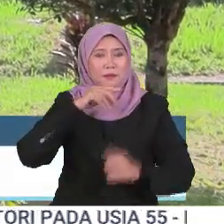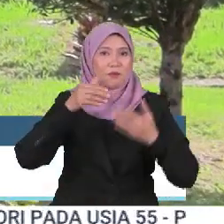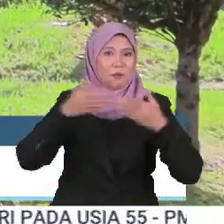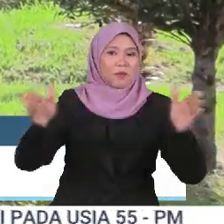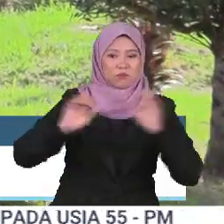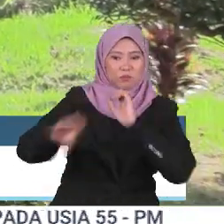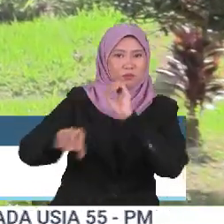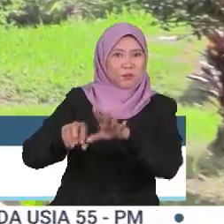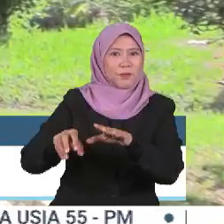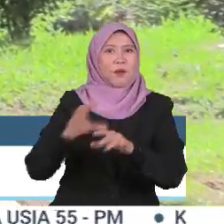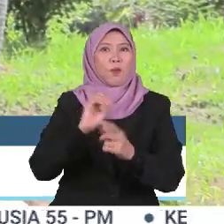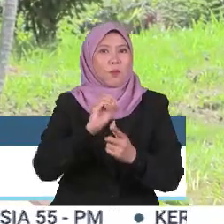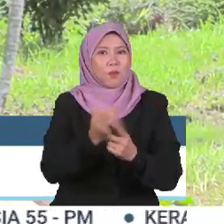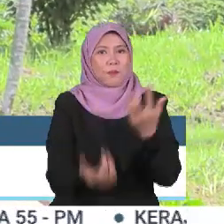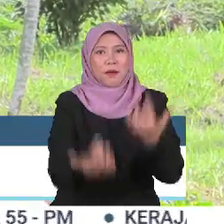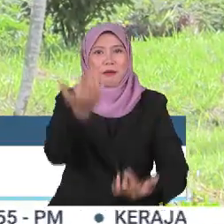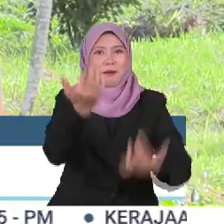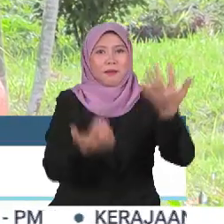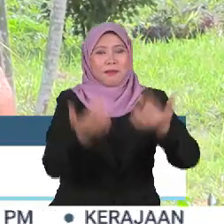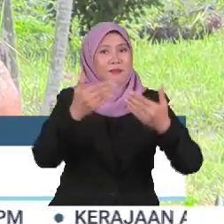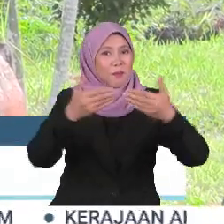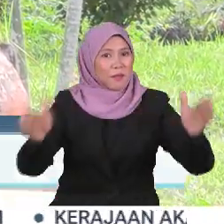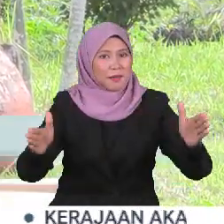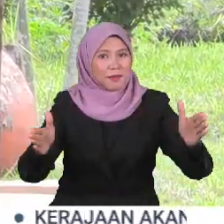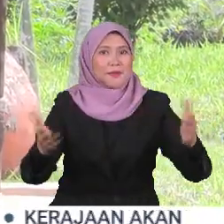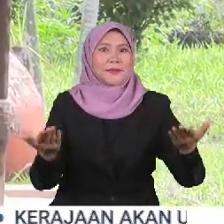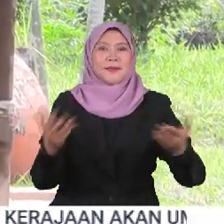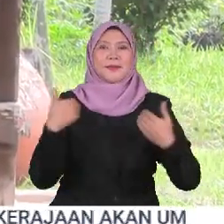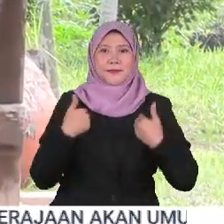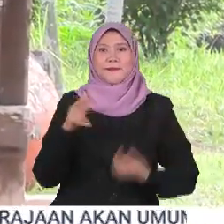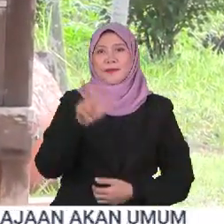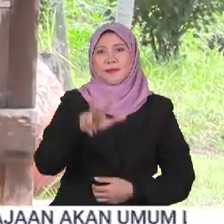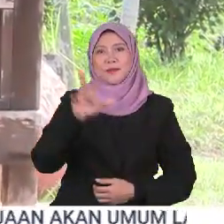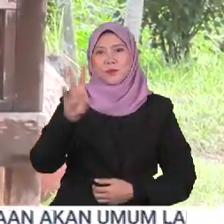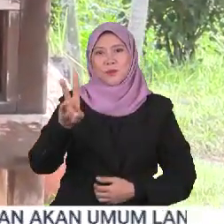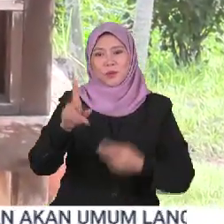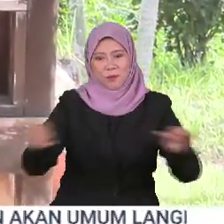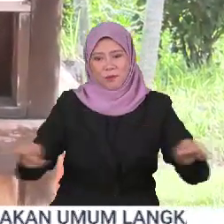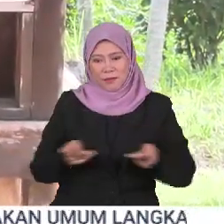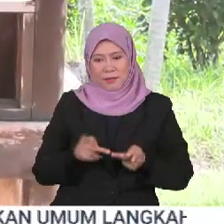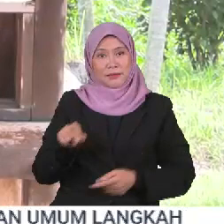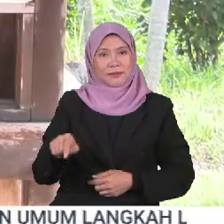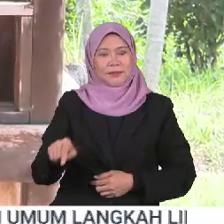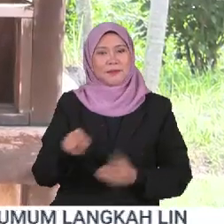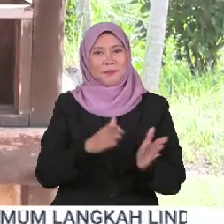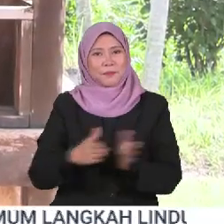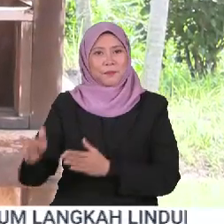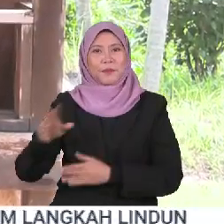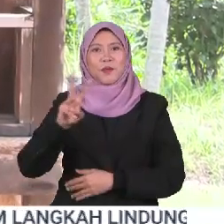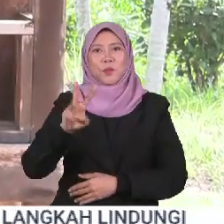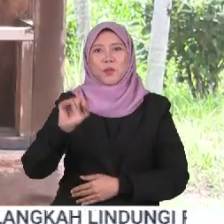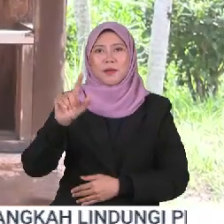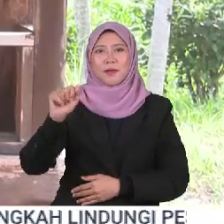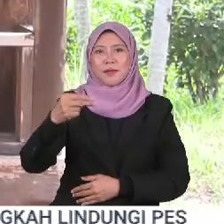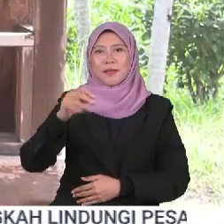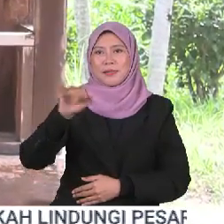terbuka dan juga pembakaran sampah secara terbuka, sebanyak 37 kawasan dalam rancangan wilayah Jengke